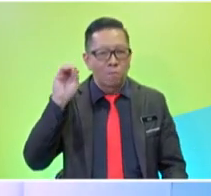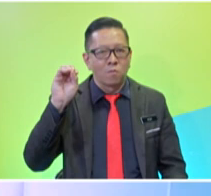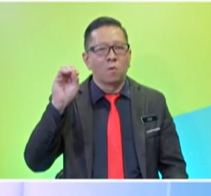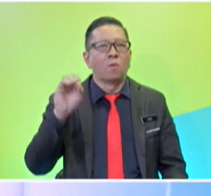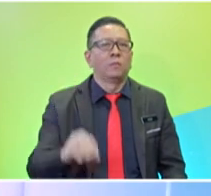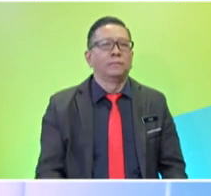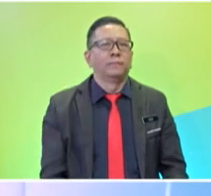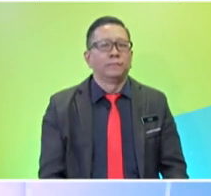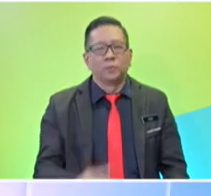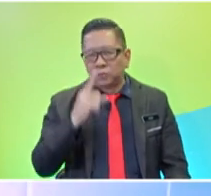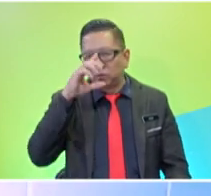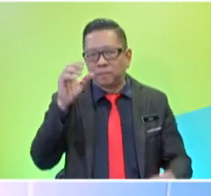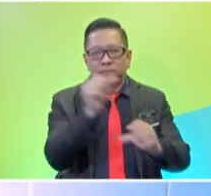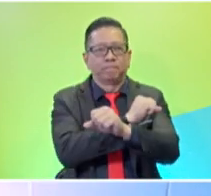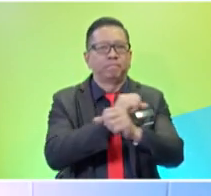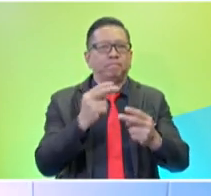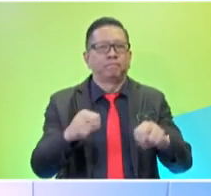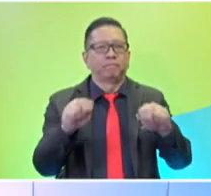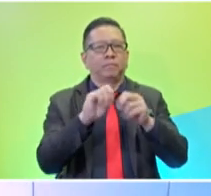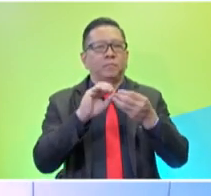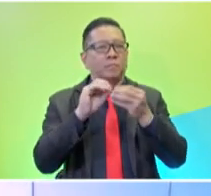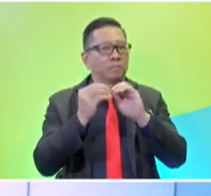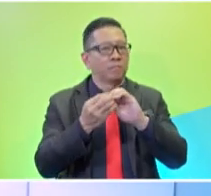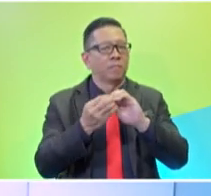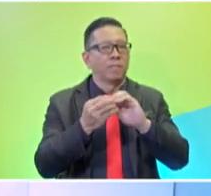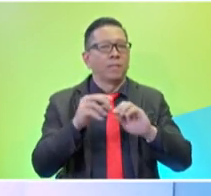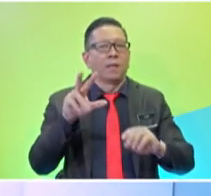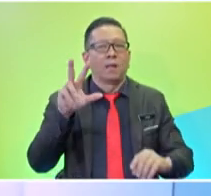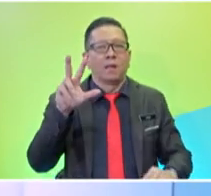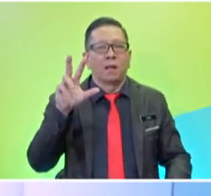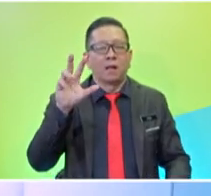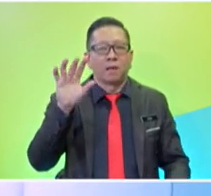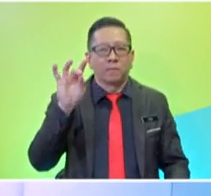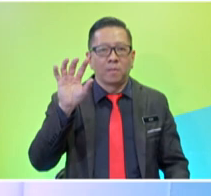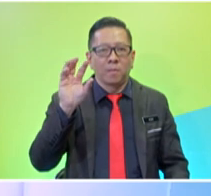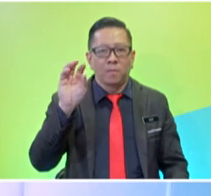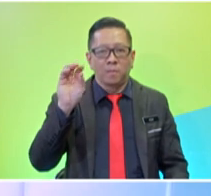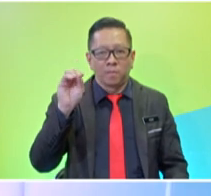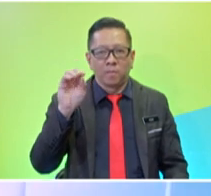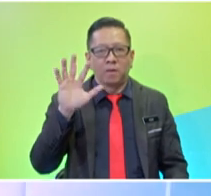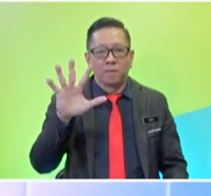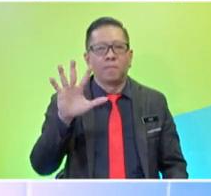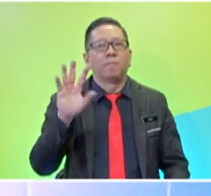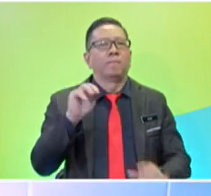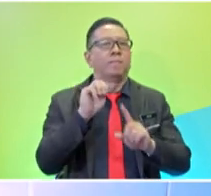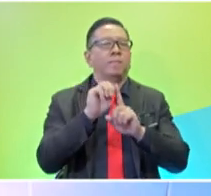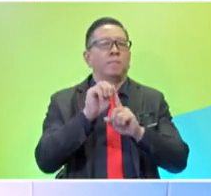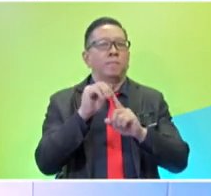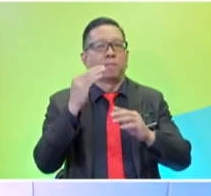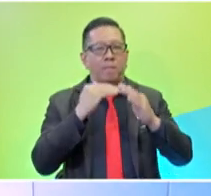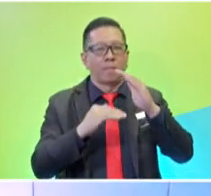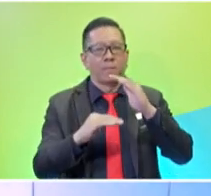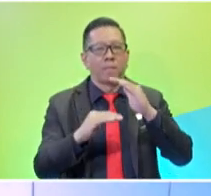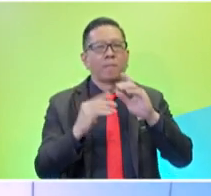1770 untuk mendapatkan nilai 85 m² Oke jadi di bawah poin tiga pokoknya